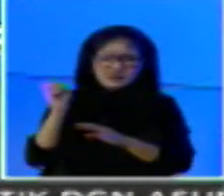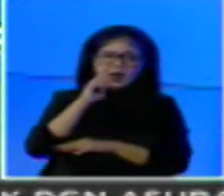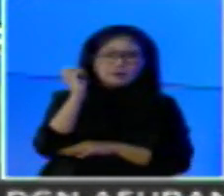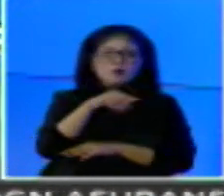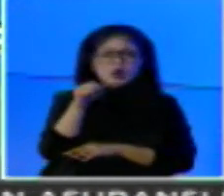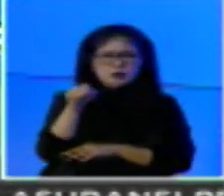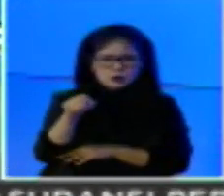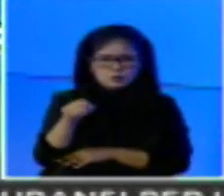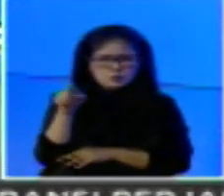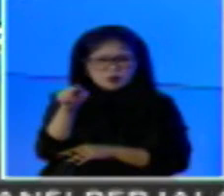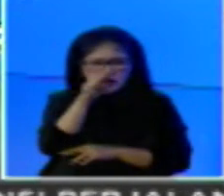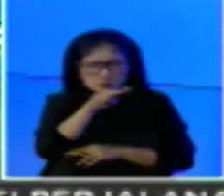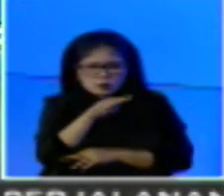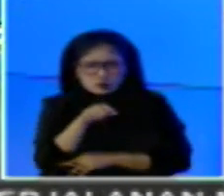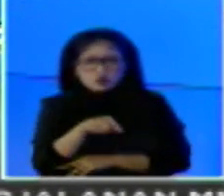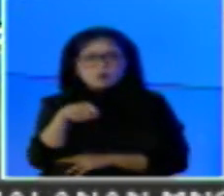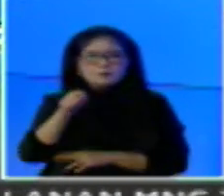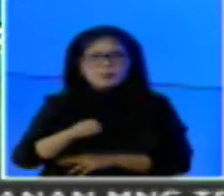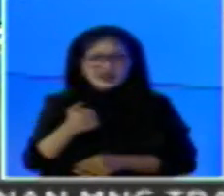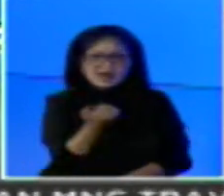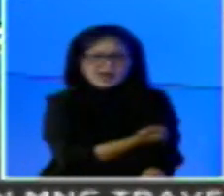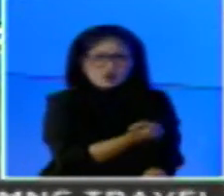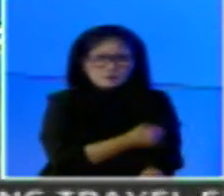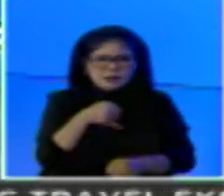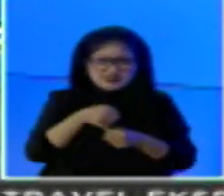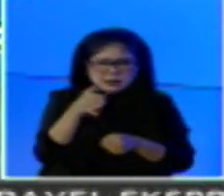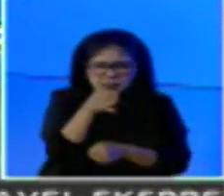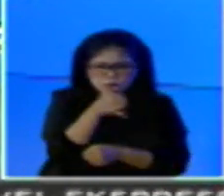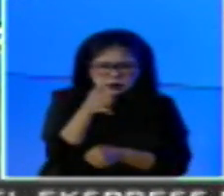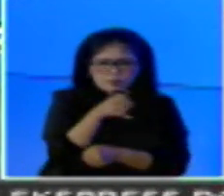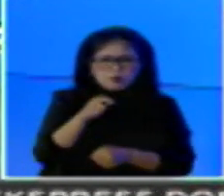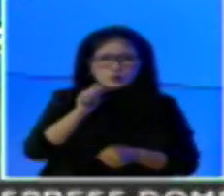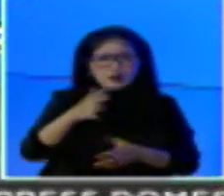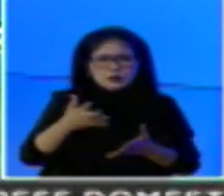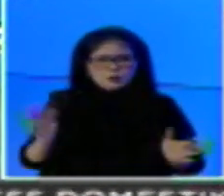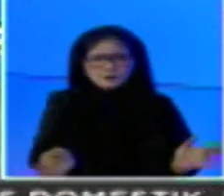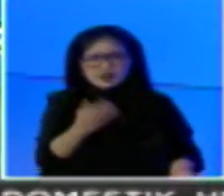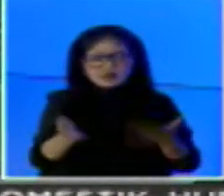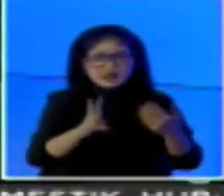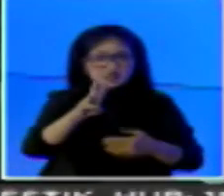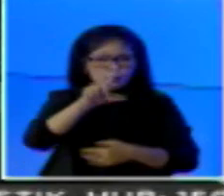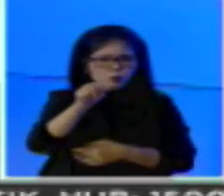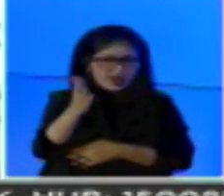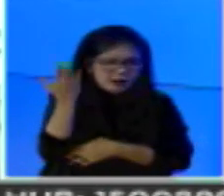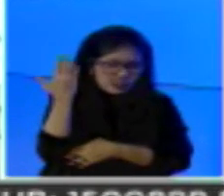terkait penggunaan narkoba jenis sabu yang ditemukan saat penggeledahan 3 bulan lalu.